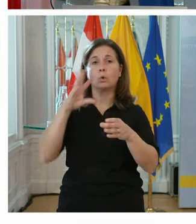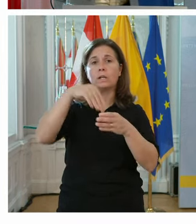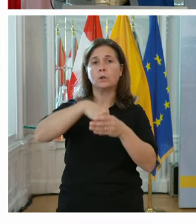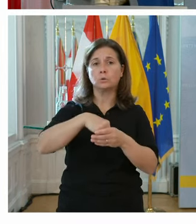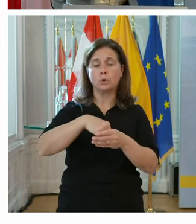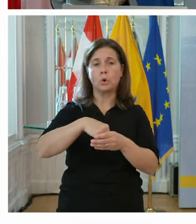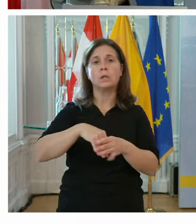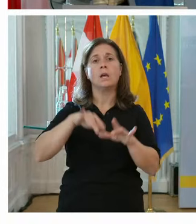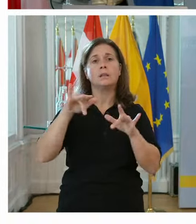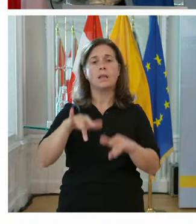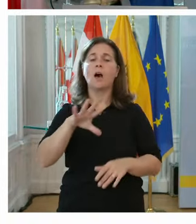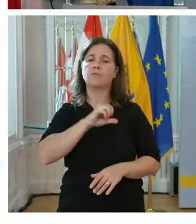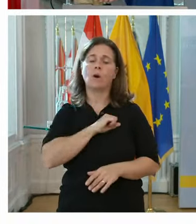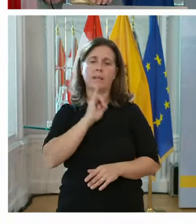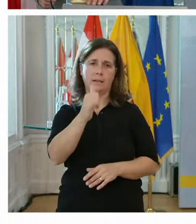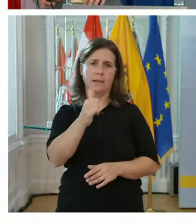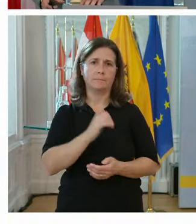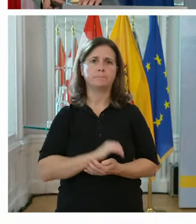jeden Fall ein Wettbewerbsvorteil.